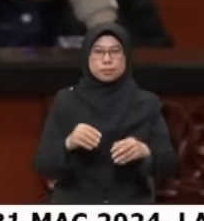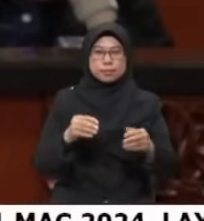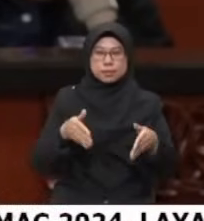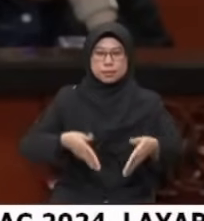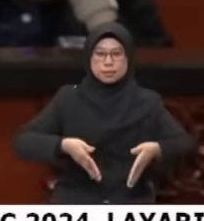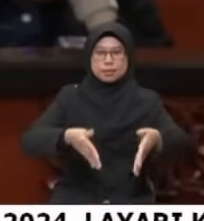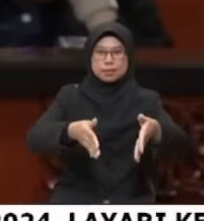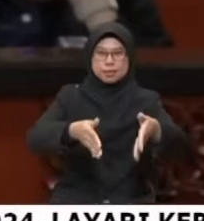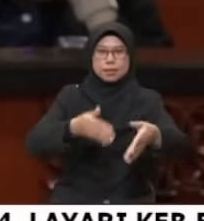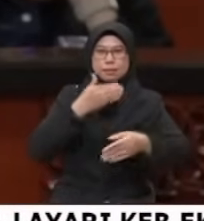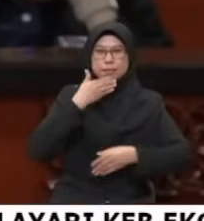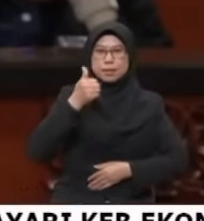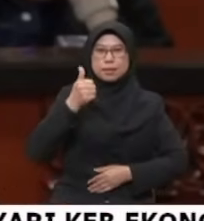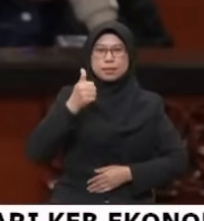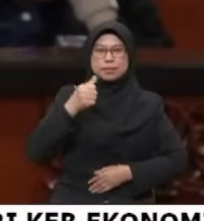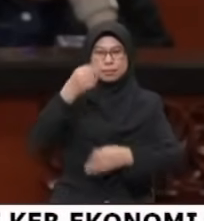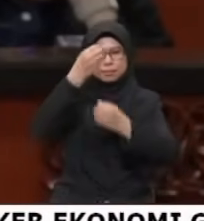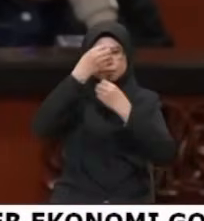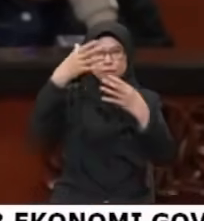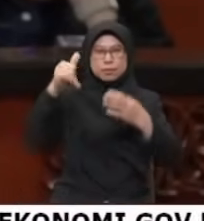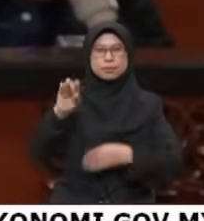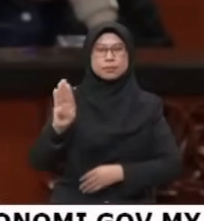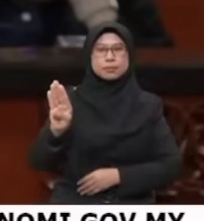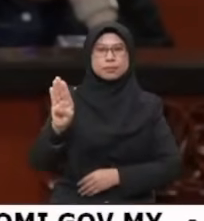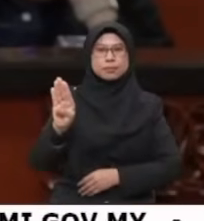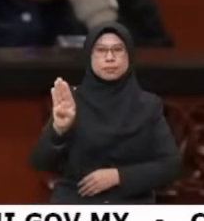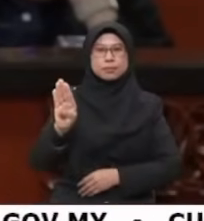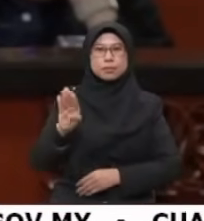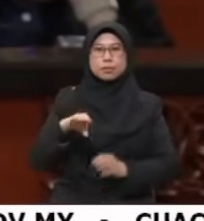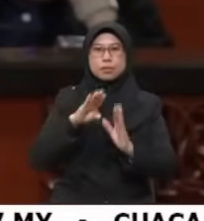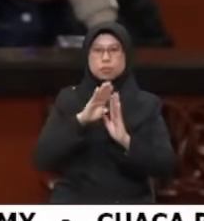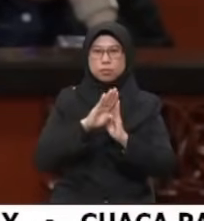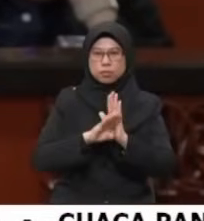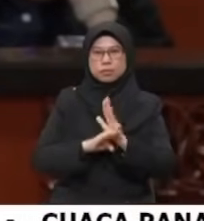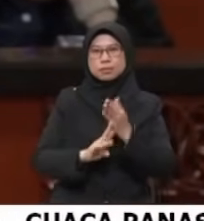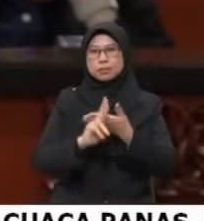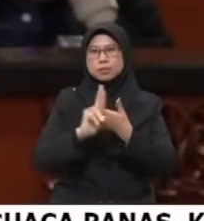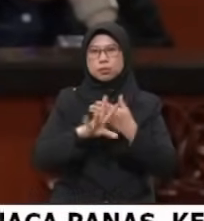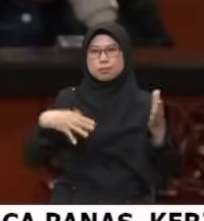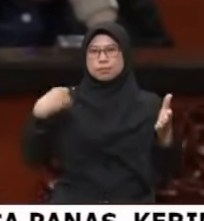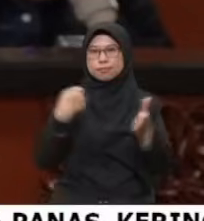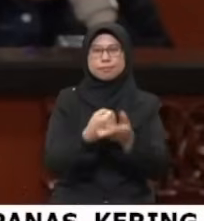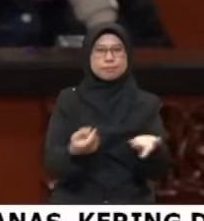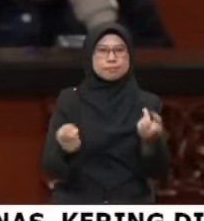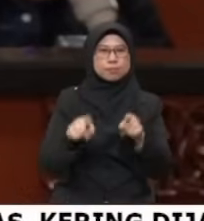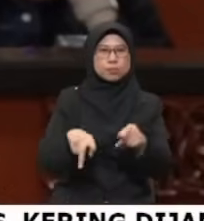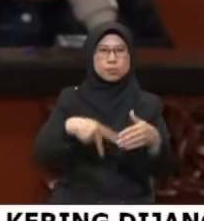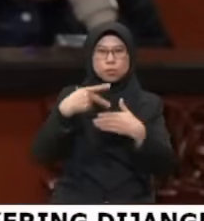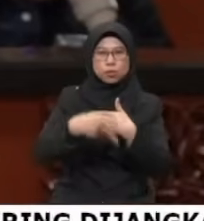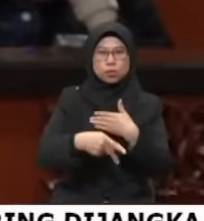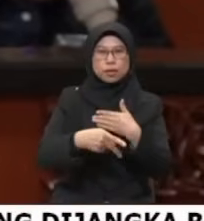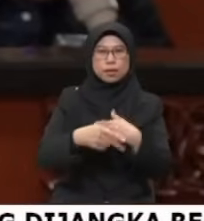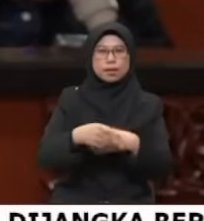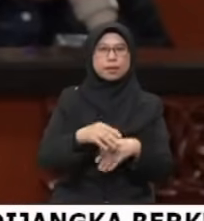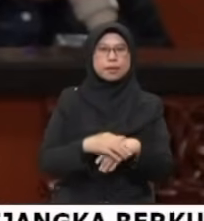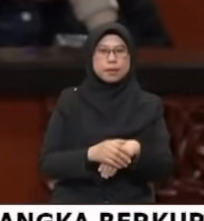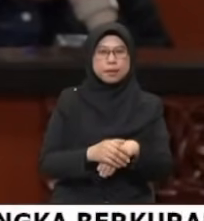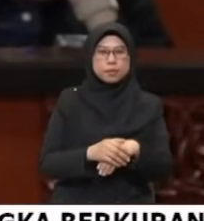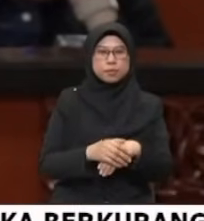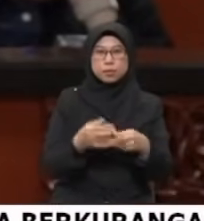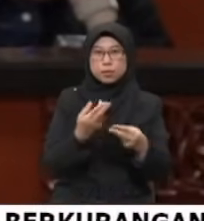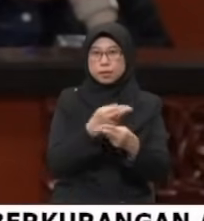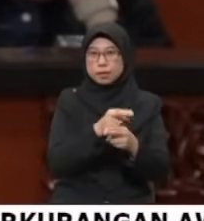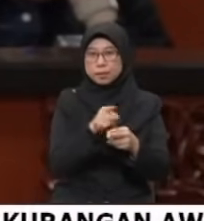tuan yang di-pertua untuk maklumat yang berhormat bagi mengurangkan risiko kemalangan Jalan Raya program merempat Elok lokasi kerap berlaku